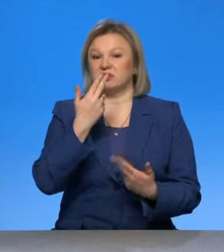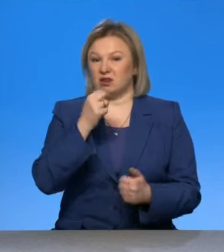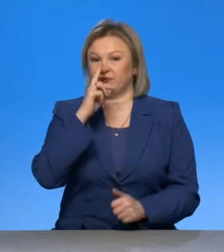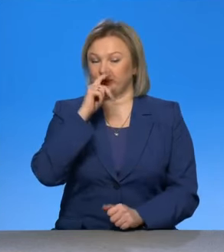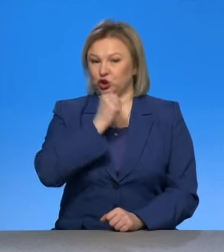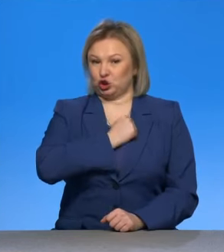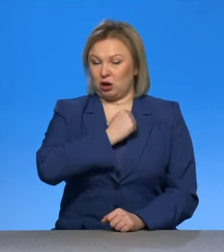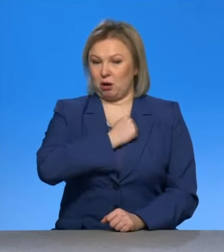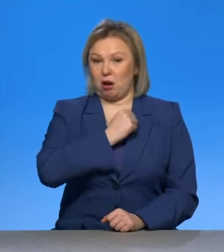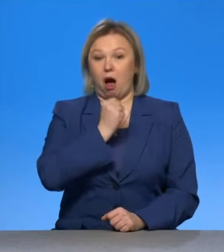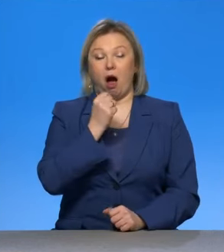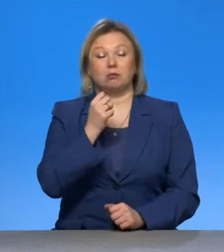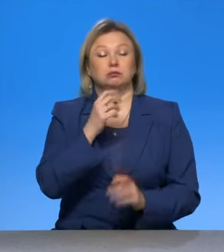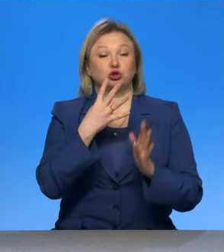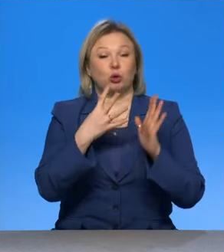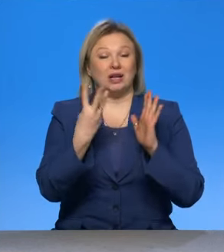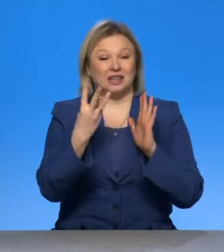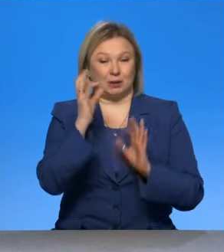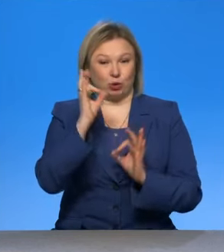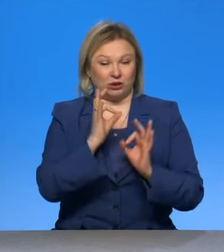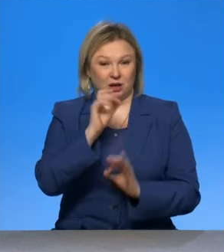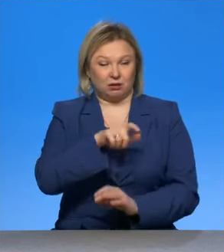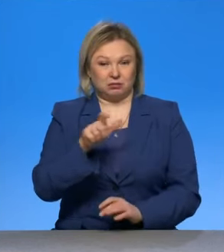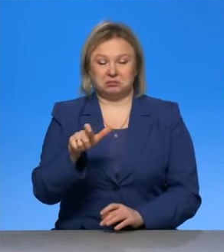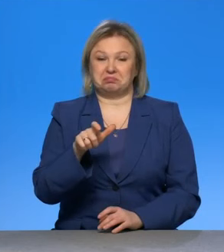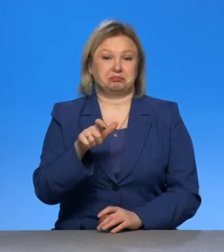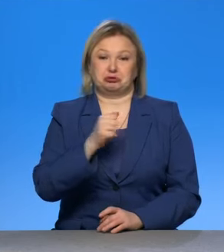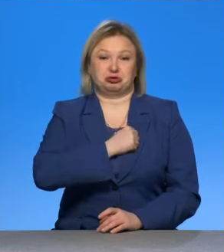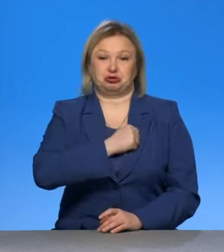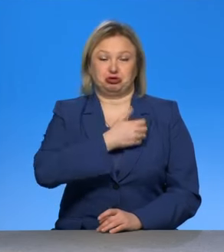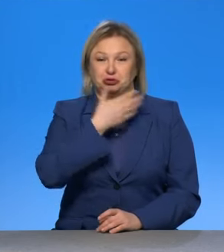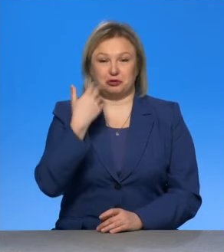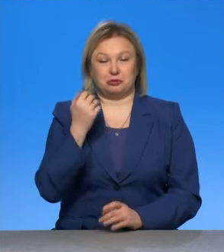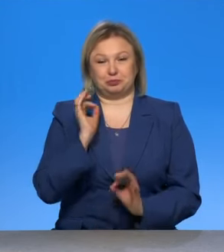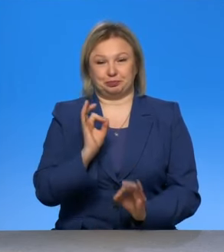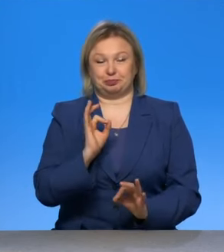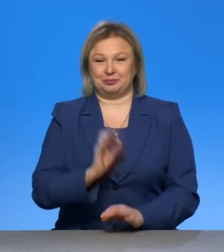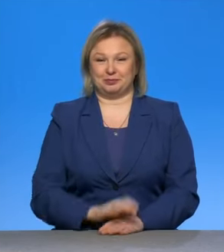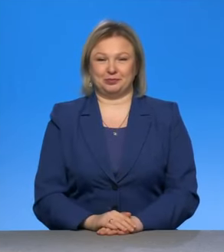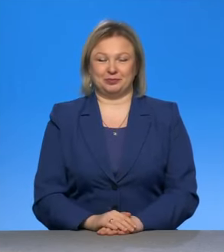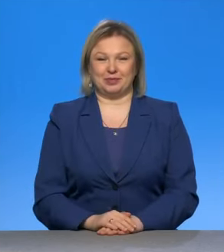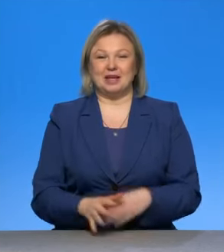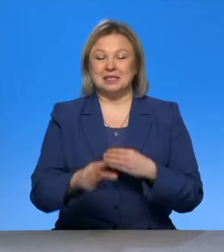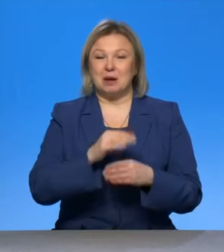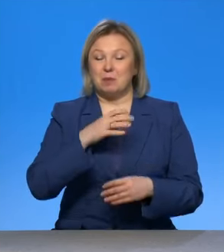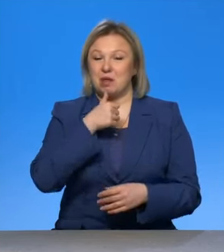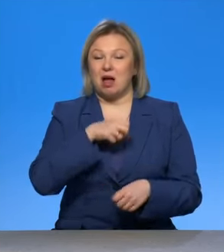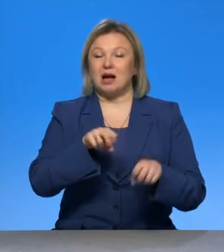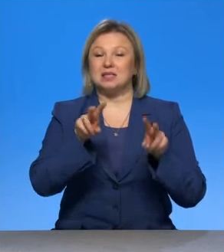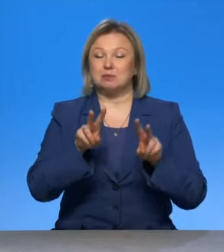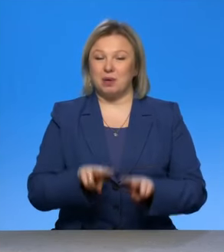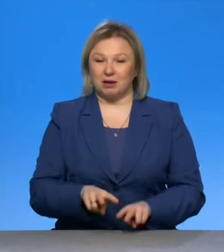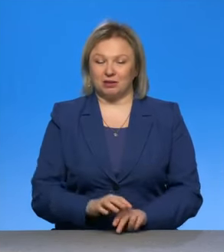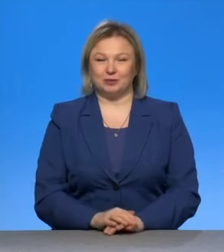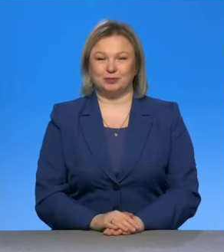нет, ответили 43% телезрителей. Алексей Родин был с нами в студии, экономист, финансовый советник. Алексей